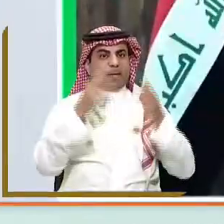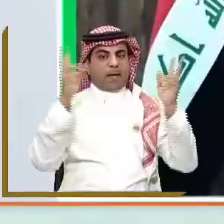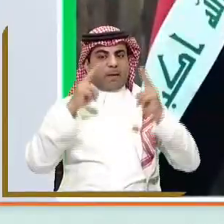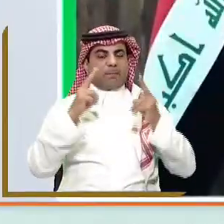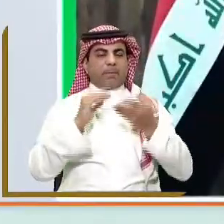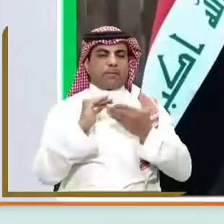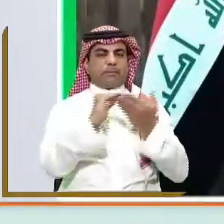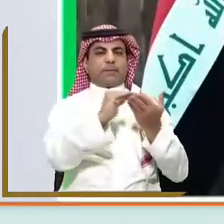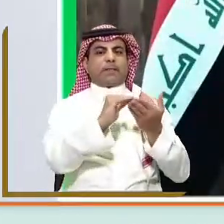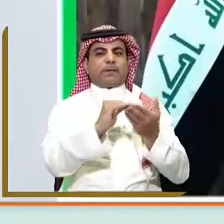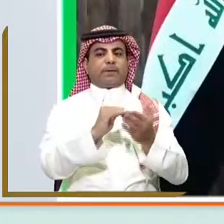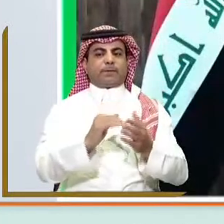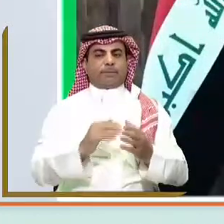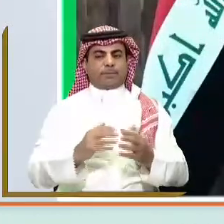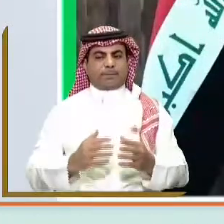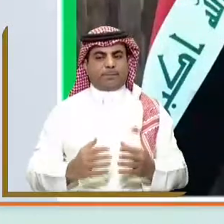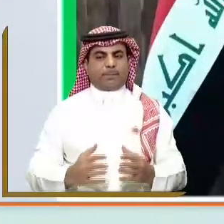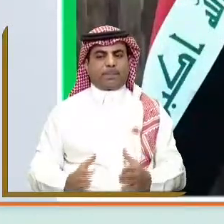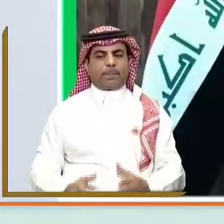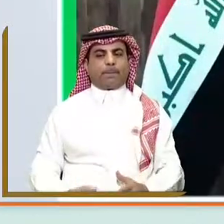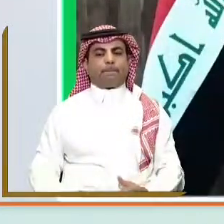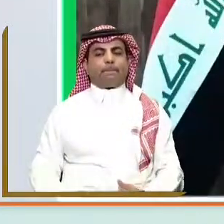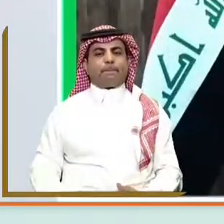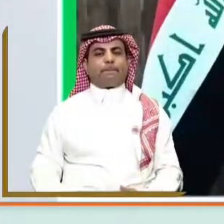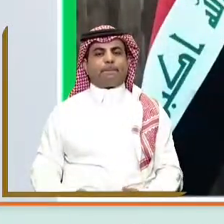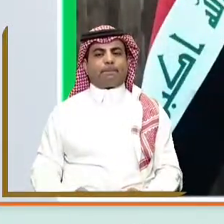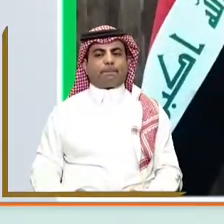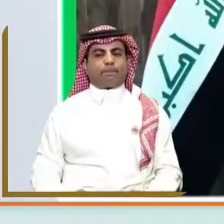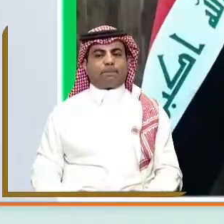في شبكة أي من البلدين.